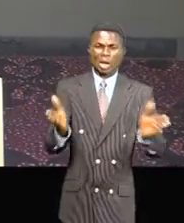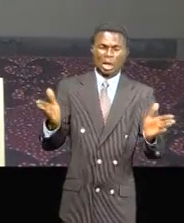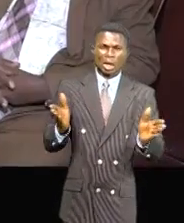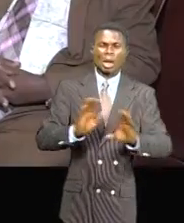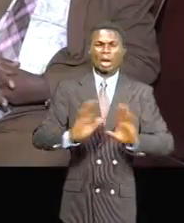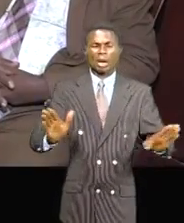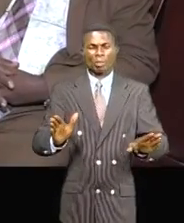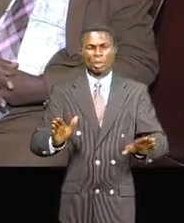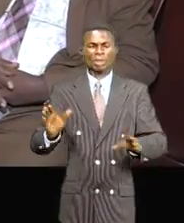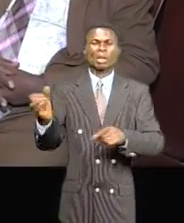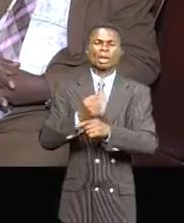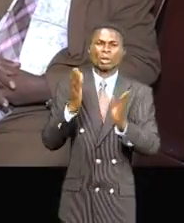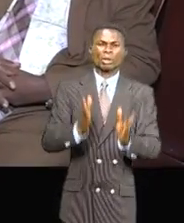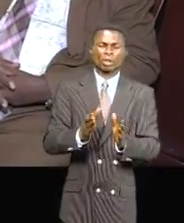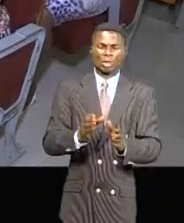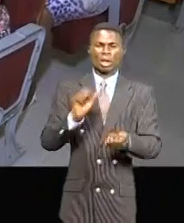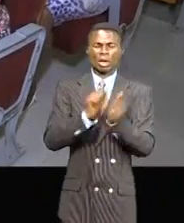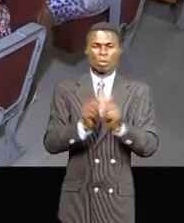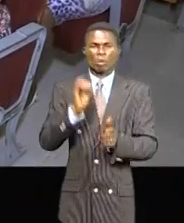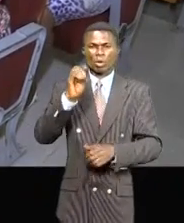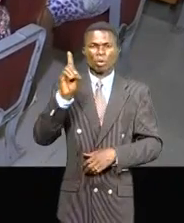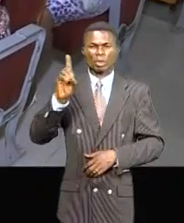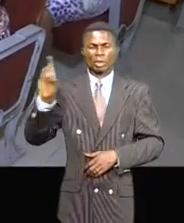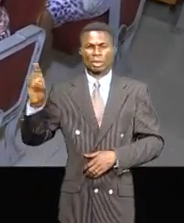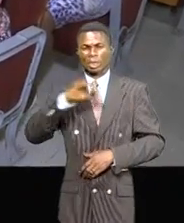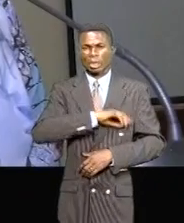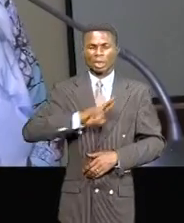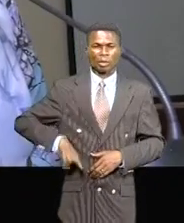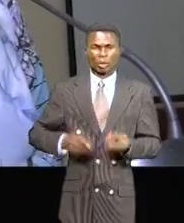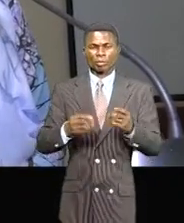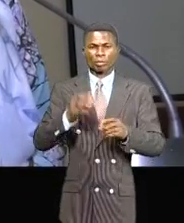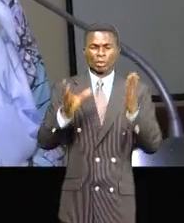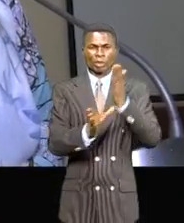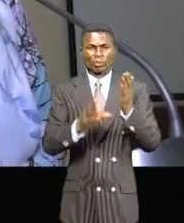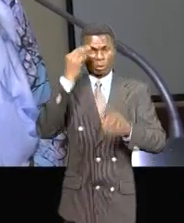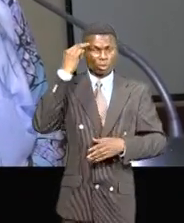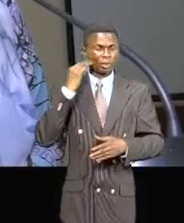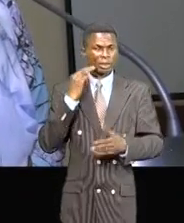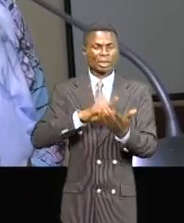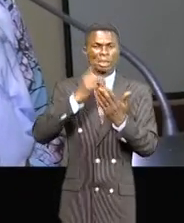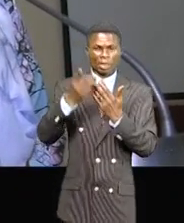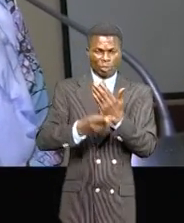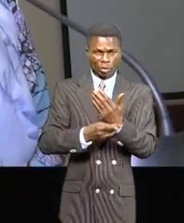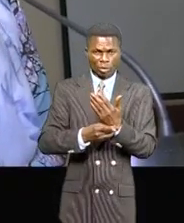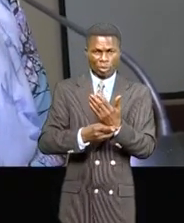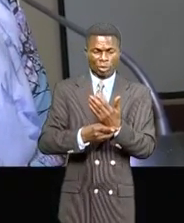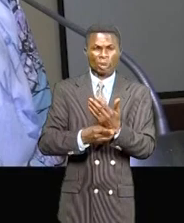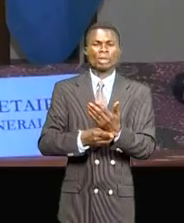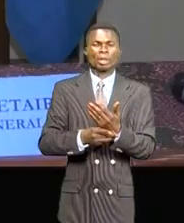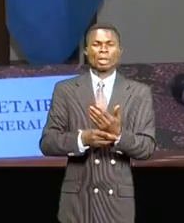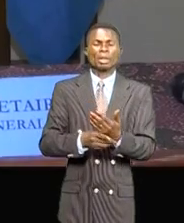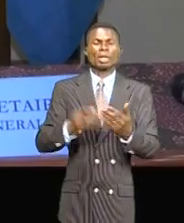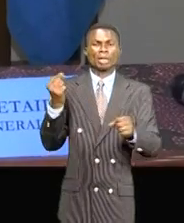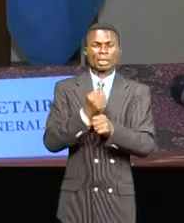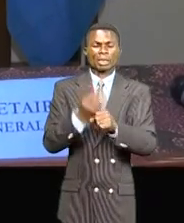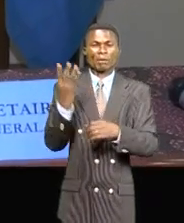la localisation des ODD en RDC. La vice-première ministre et ministre du Plan, Élisée Mounembwe, qui a clôturé ses travaux